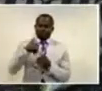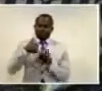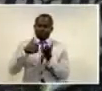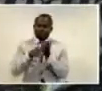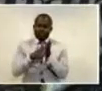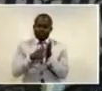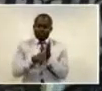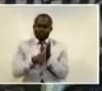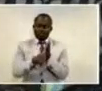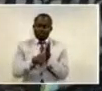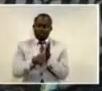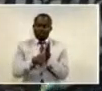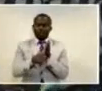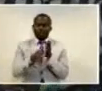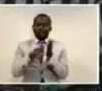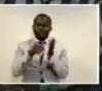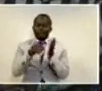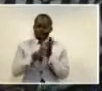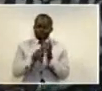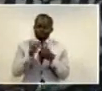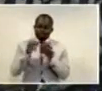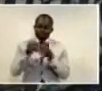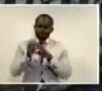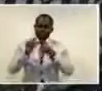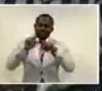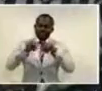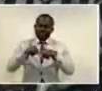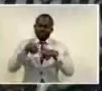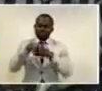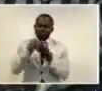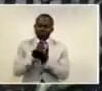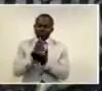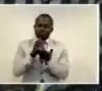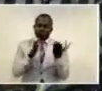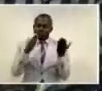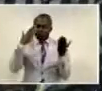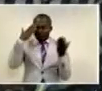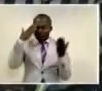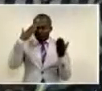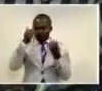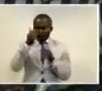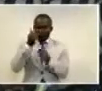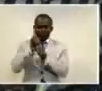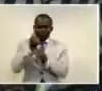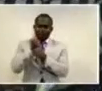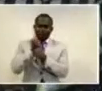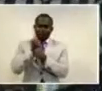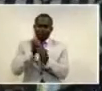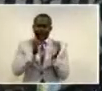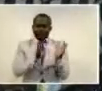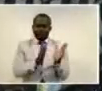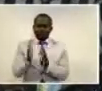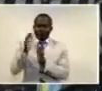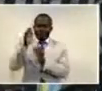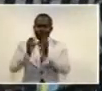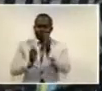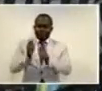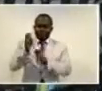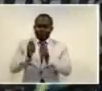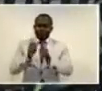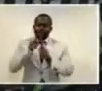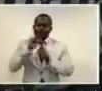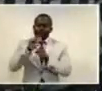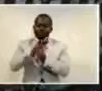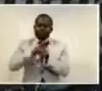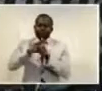ikibazo ikibazo kikaba cyari gishingiye mu by'ukuri kubera ko bakoraga batunganya amagamata